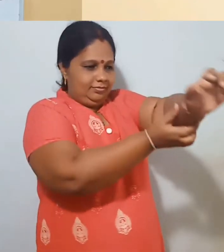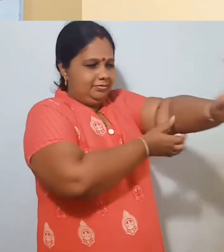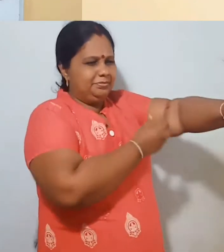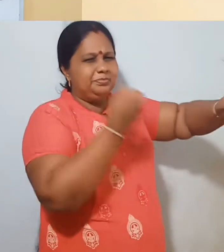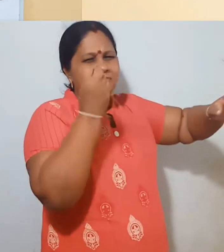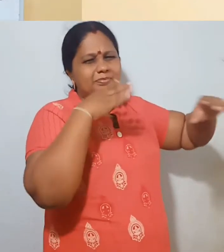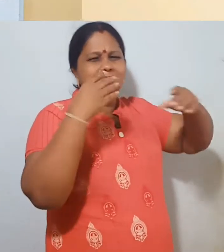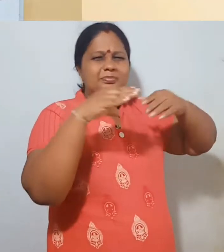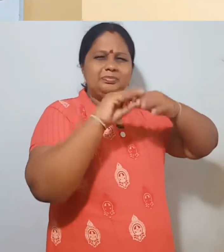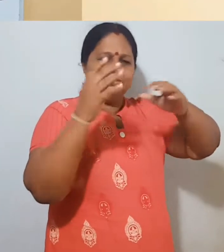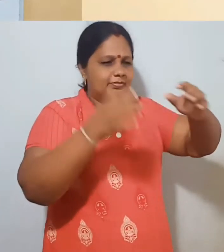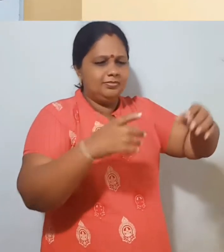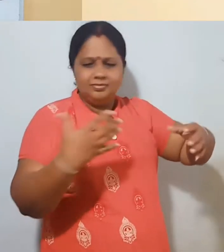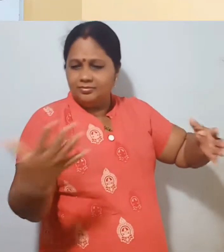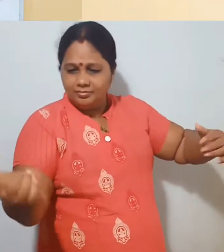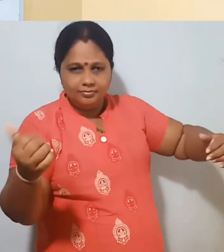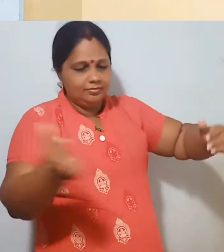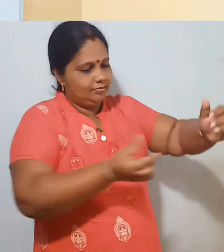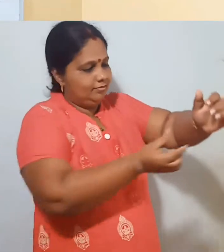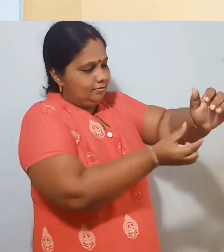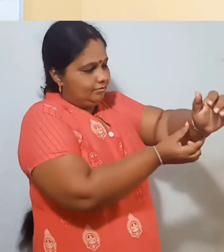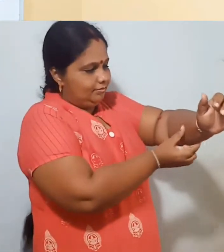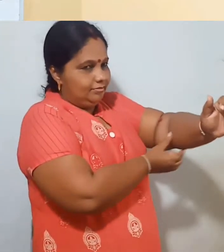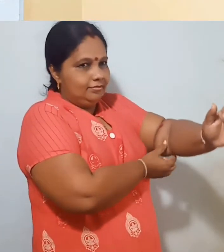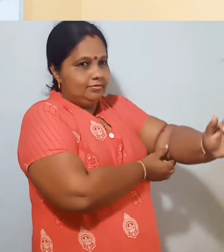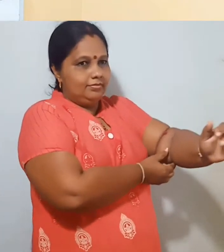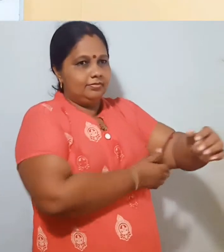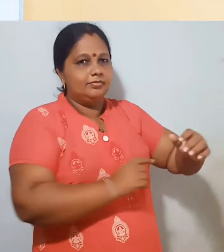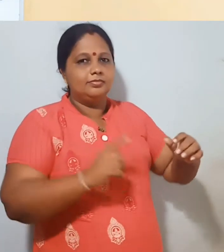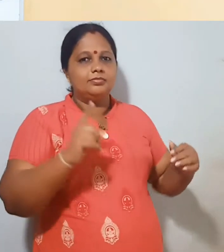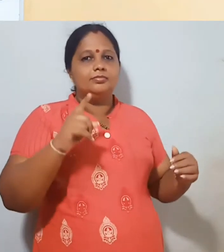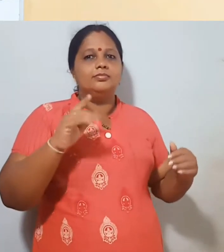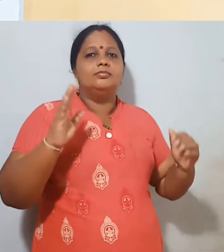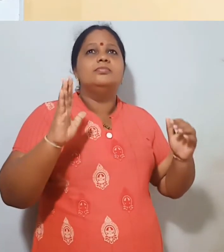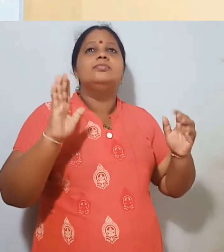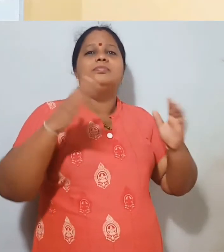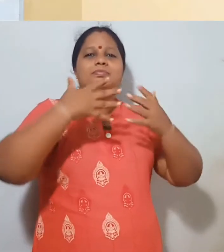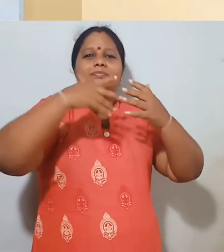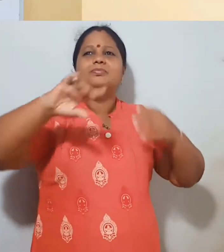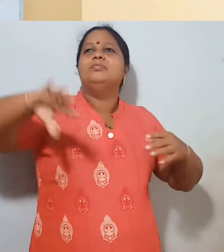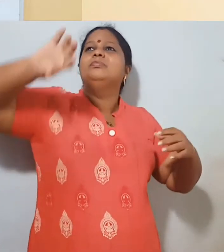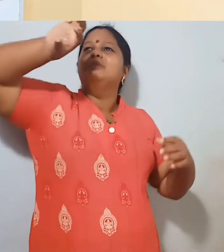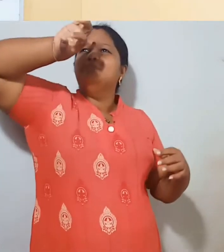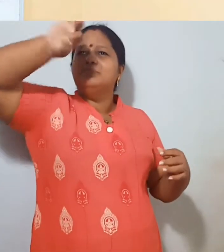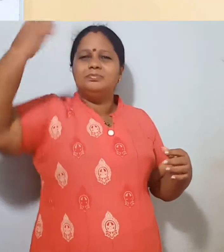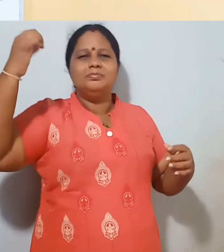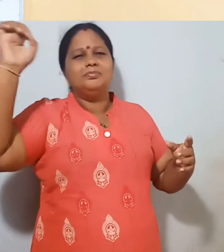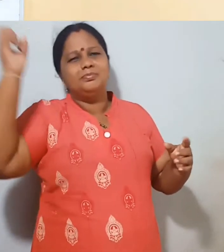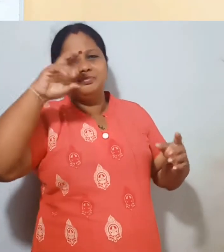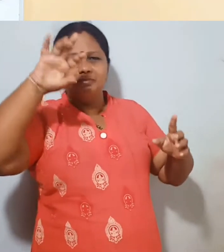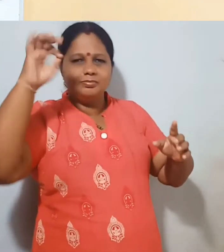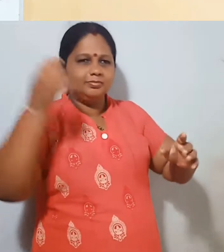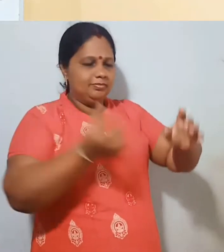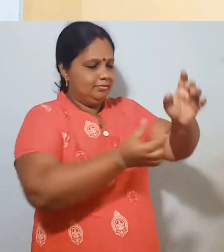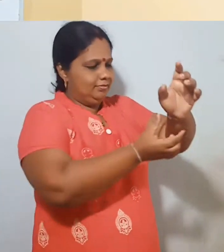துண்டோ அல்லது என்ன உங்களுக்கு கிடைக்குமோ, ரைட், ஒரு வேலியில முறிக்கிற ஒரு கம்பியா கூட இருக்கலாம், ஒரு மட்டையாக இருக்கலாம், ரைட், ஏதோ ஒன்றை கீழே